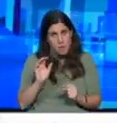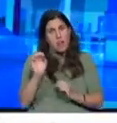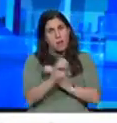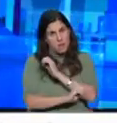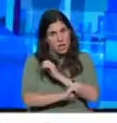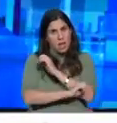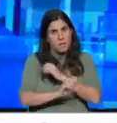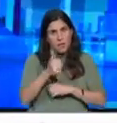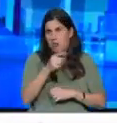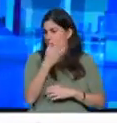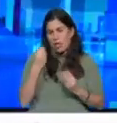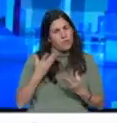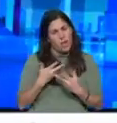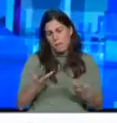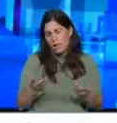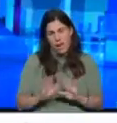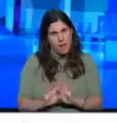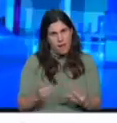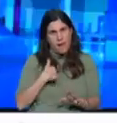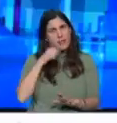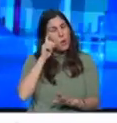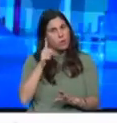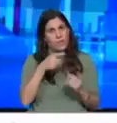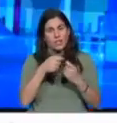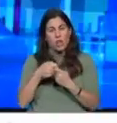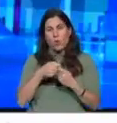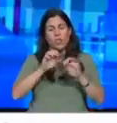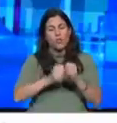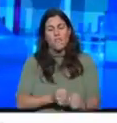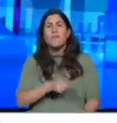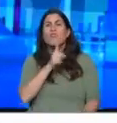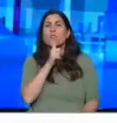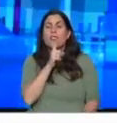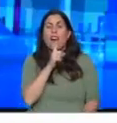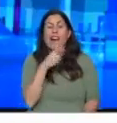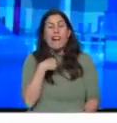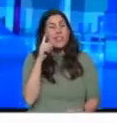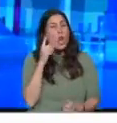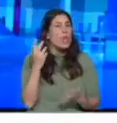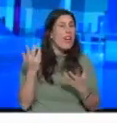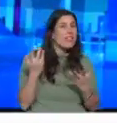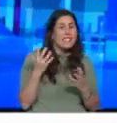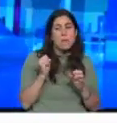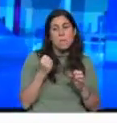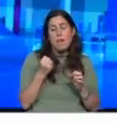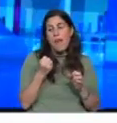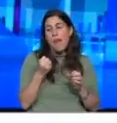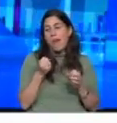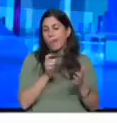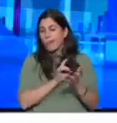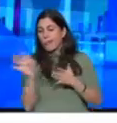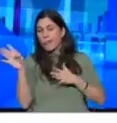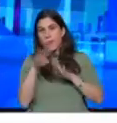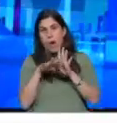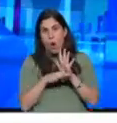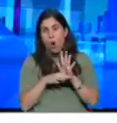למינהל, אז לא היו דברים כאלה. אני חושבת שהארגון שוברים שתיקה זה ארגון, אני לא יודעת אם להוציא אותו מחוץ לחוק, יכול